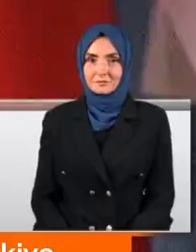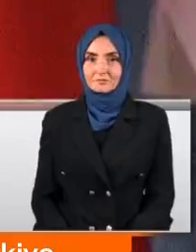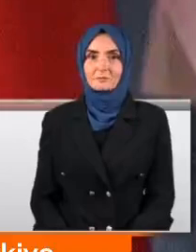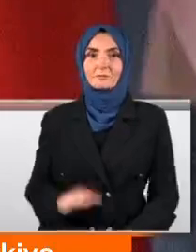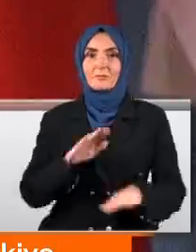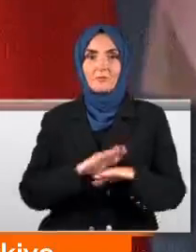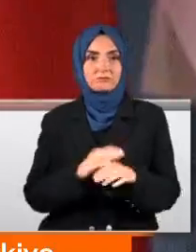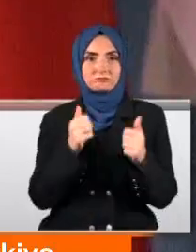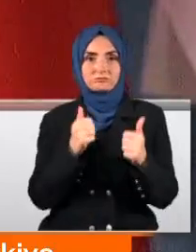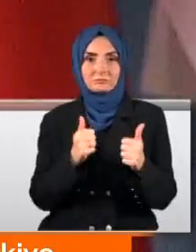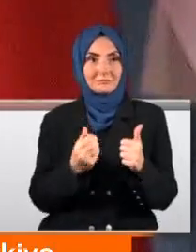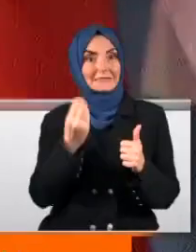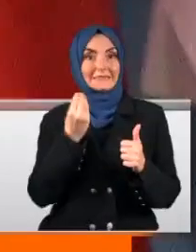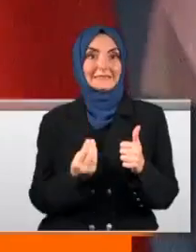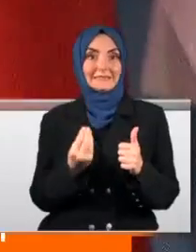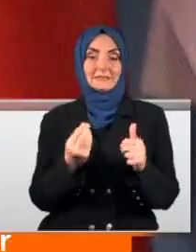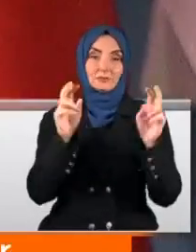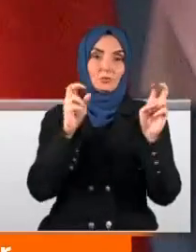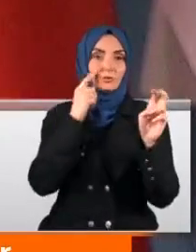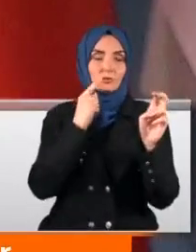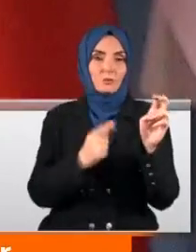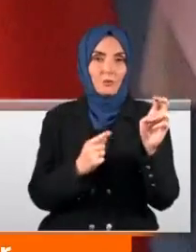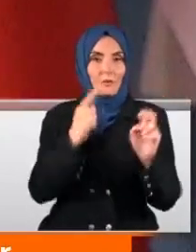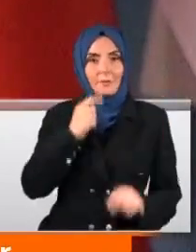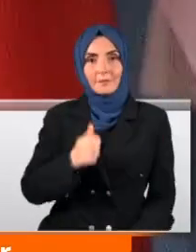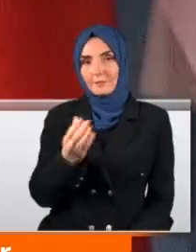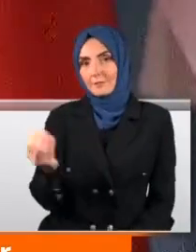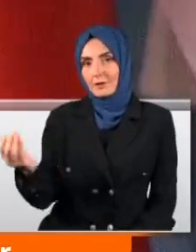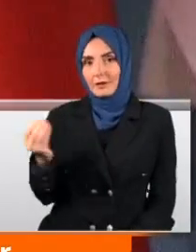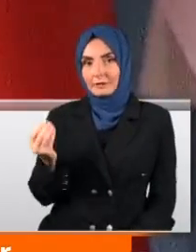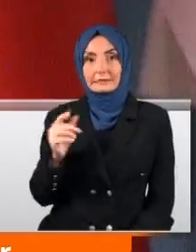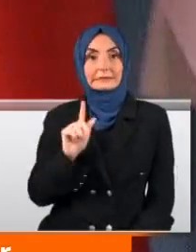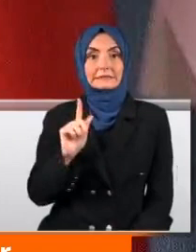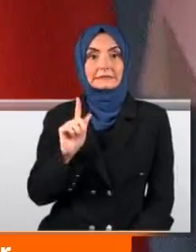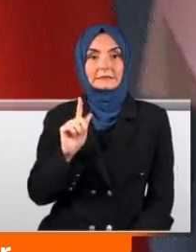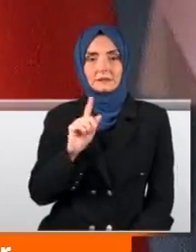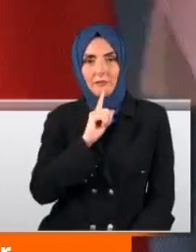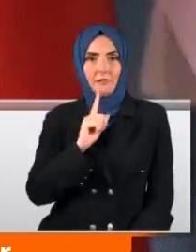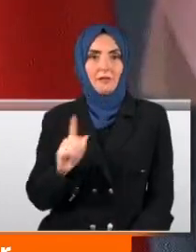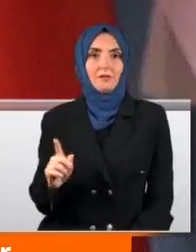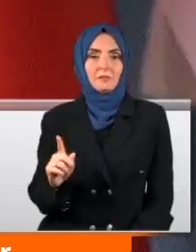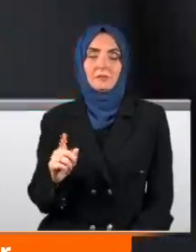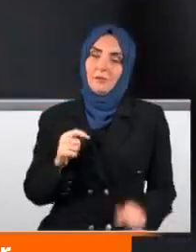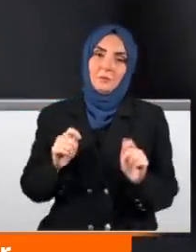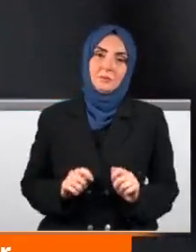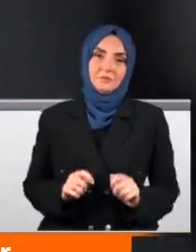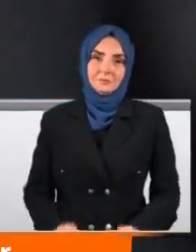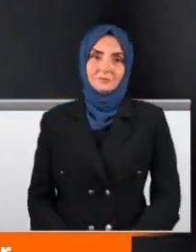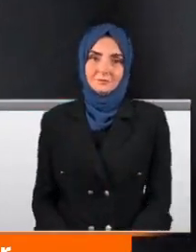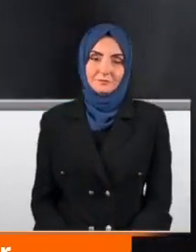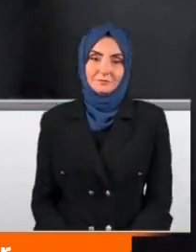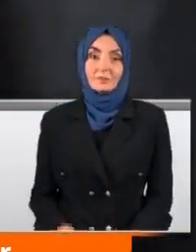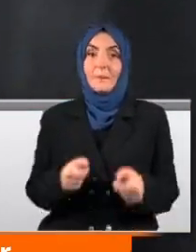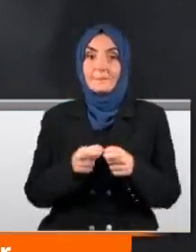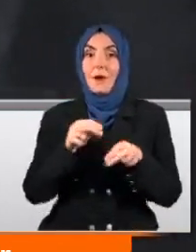Yapılabilecek iyileştirmeler hususunda bakanlarımıza gerekli talimatı verdim.